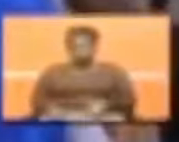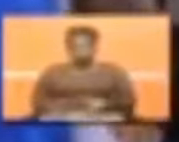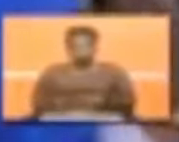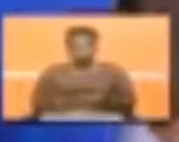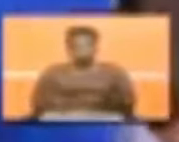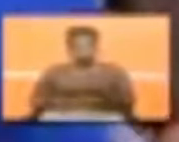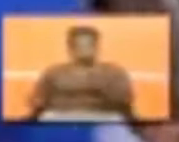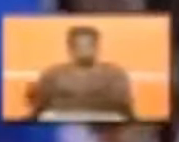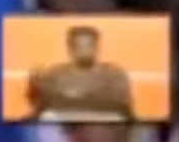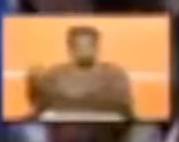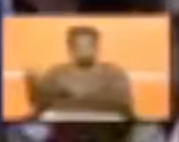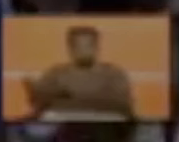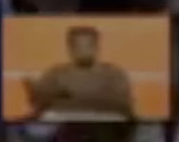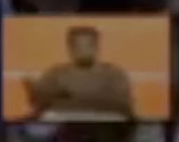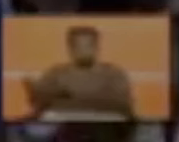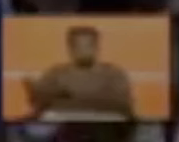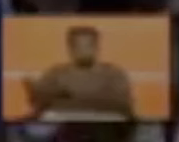twayiseho kulaba tuzanya